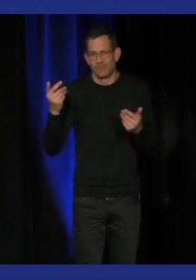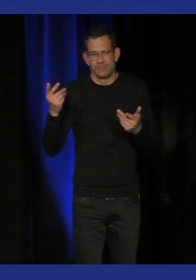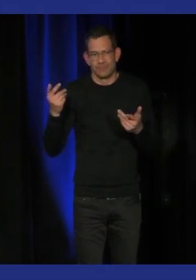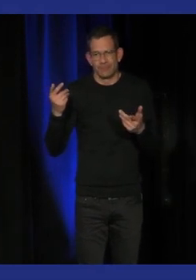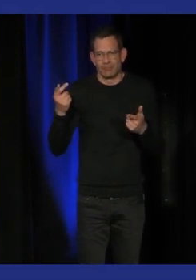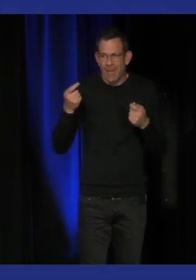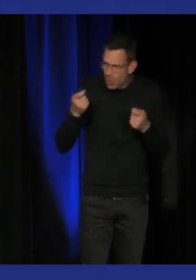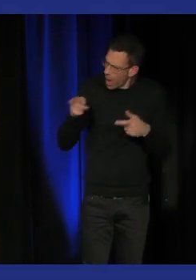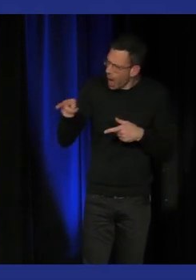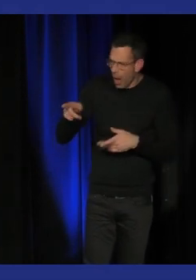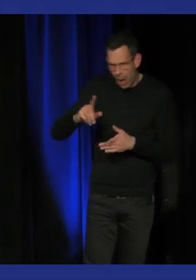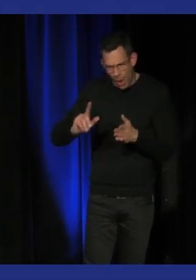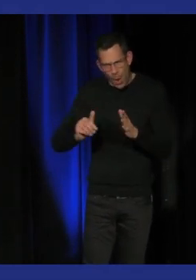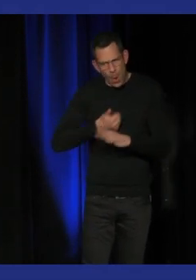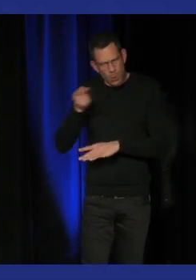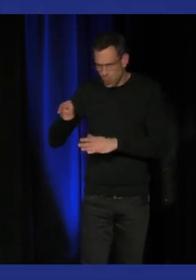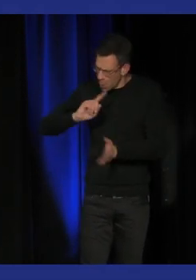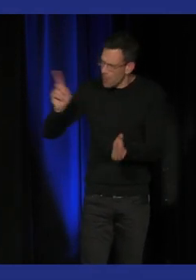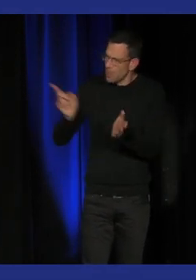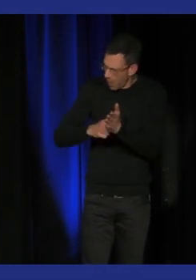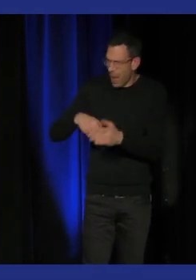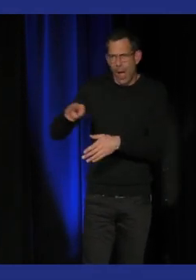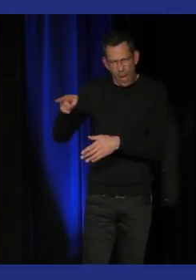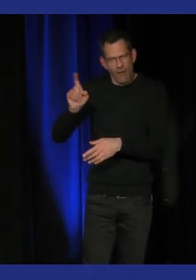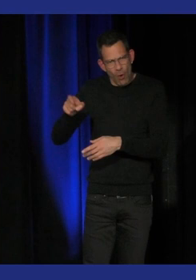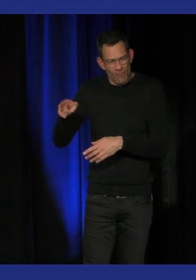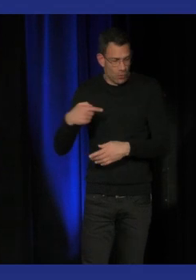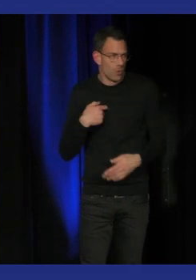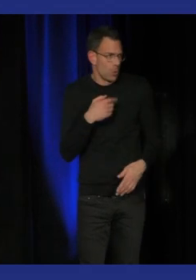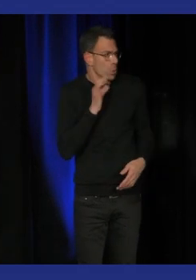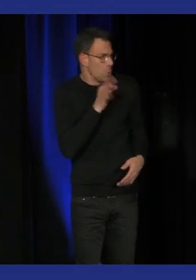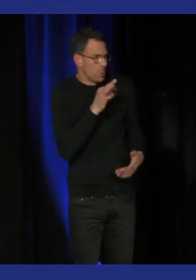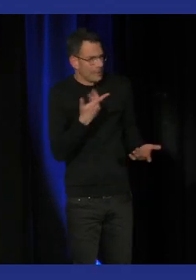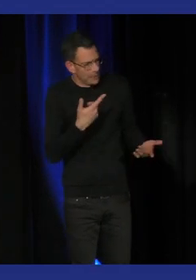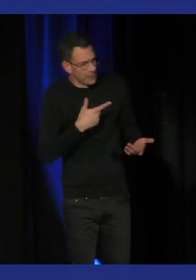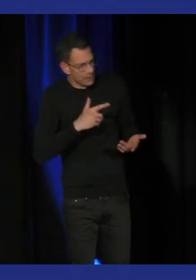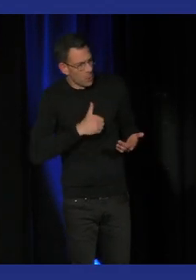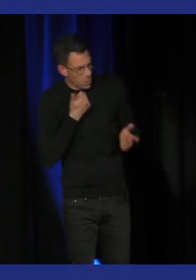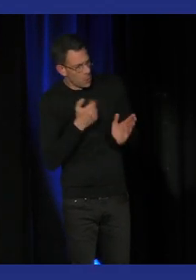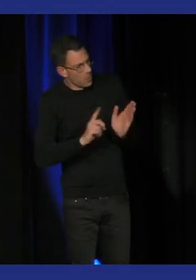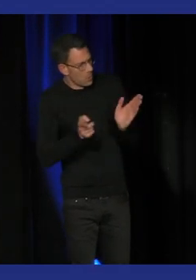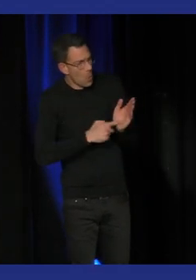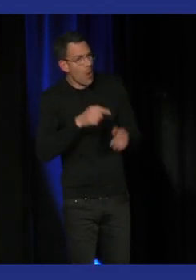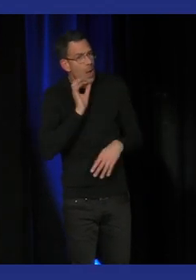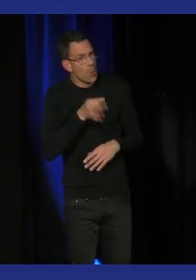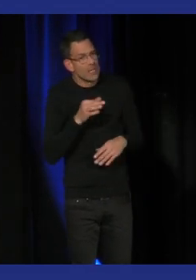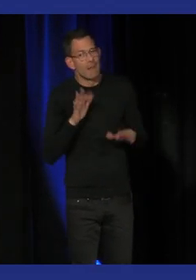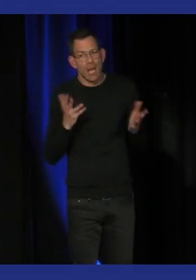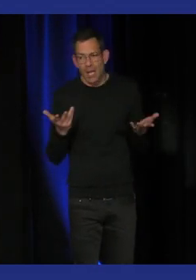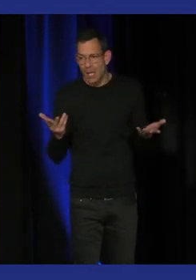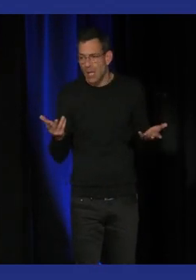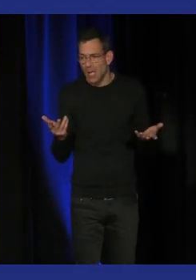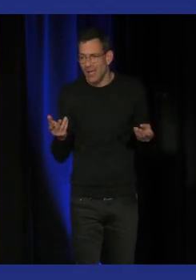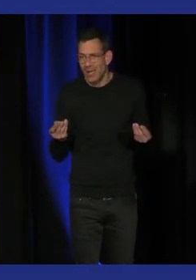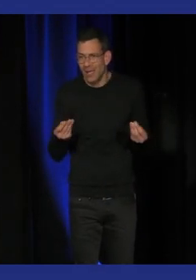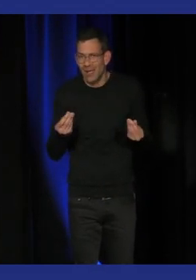en disant oui, le droit d'être autonome, enfin bien sûr, bien sûr. Après, est-ce qu'on est,